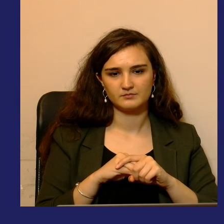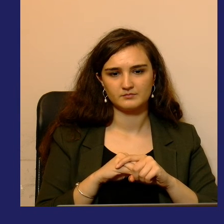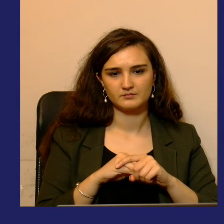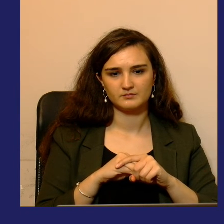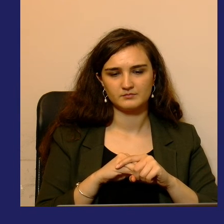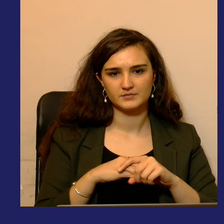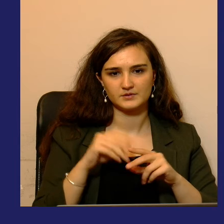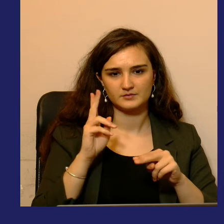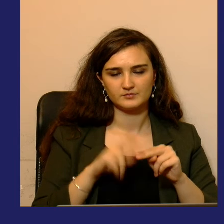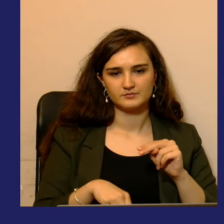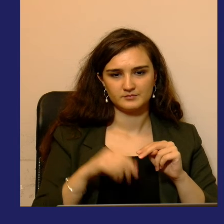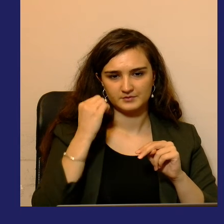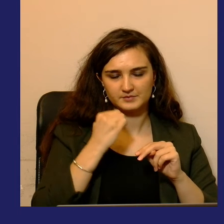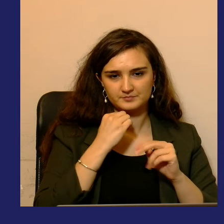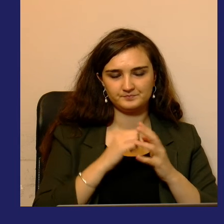დასასრულს მინდა